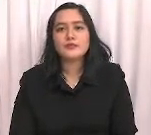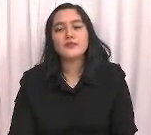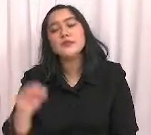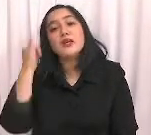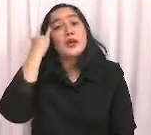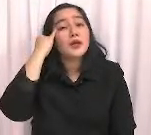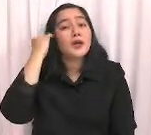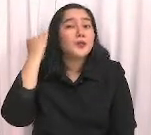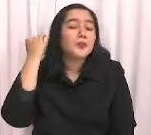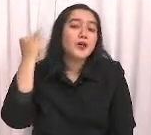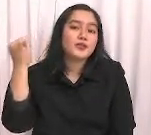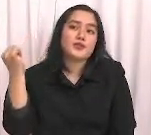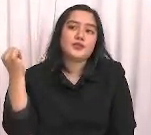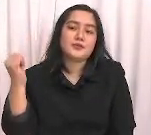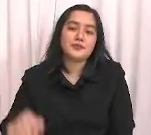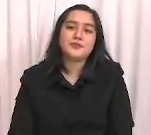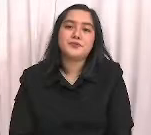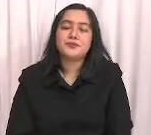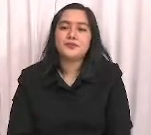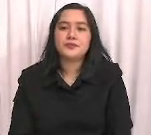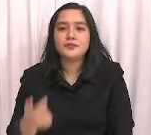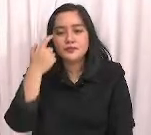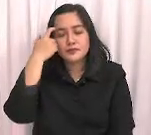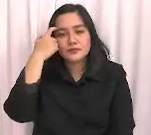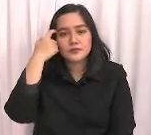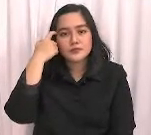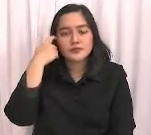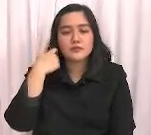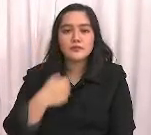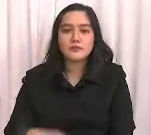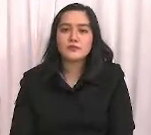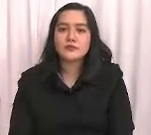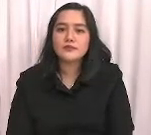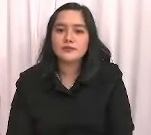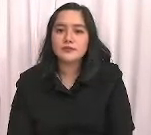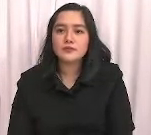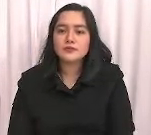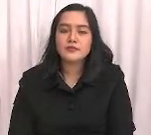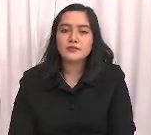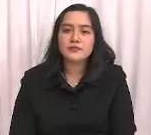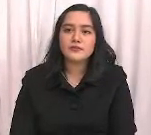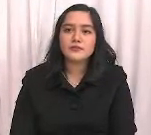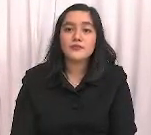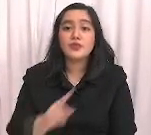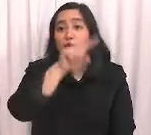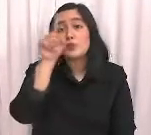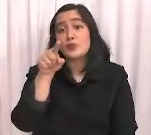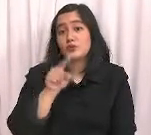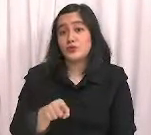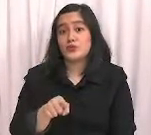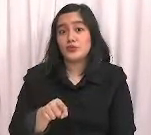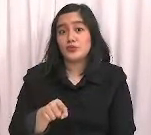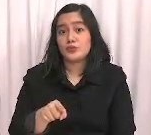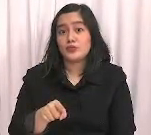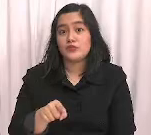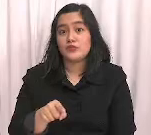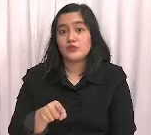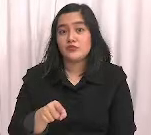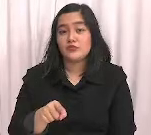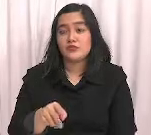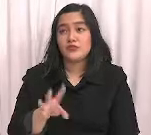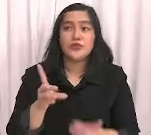natin pag-aaral, eh, grabe ho ito eh. Ang tanong, napapagod ba ito? Oo naman, hindi man to bakal eh.